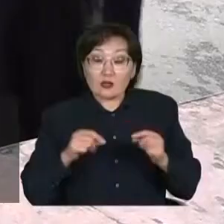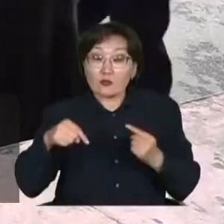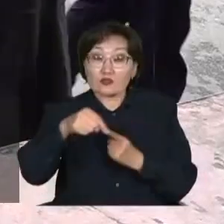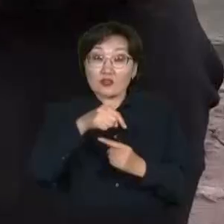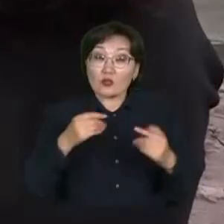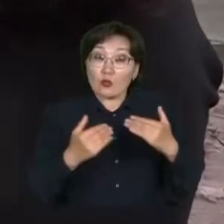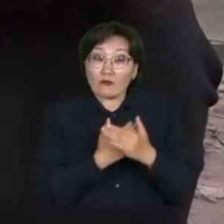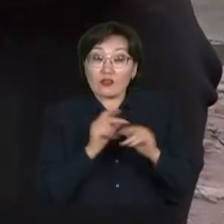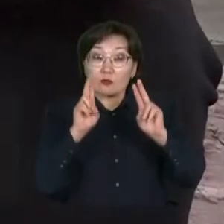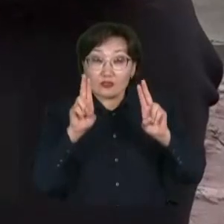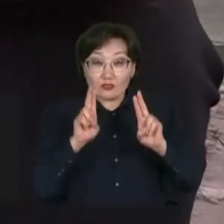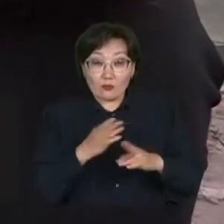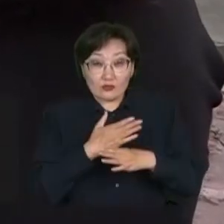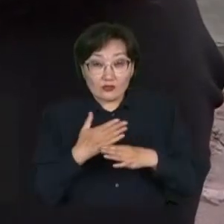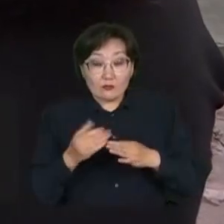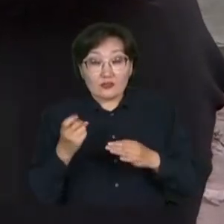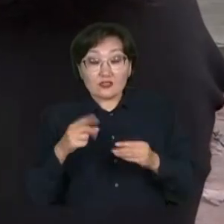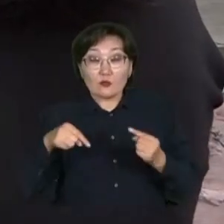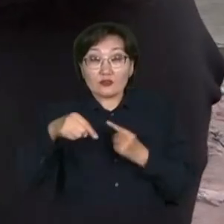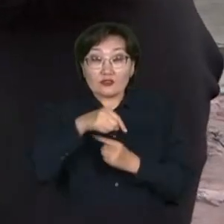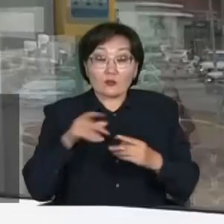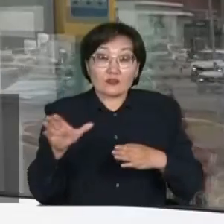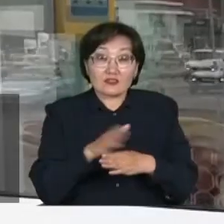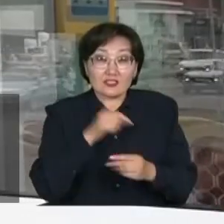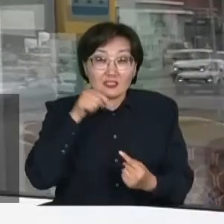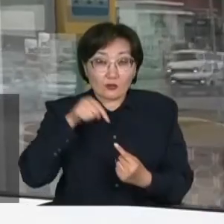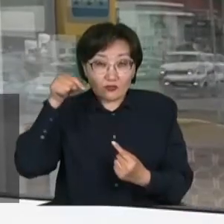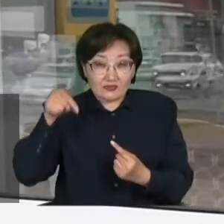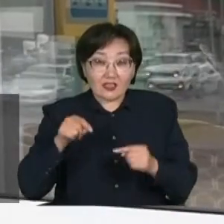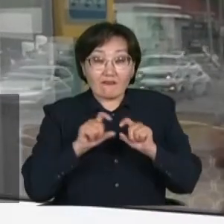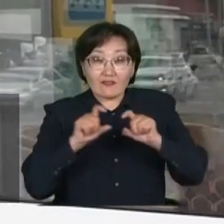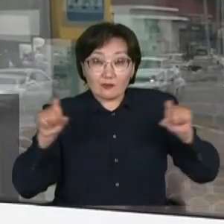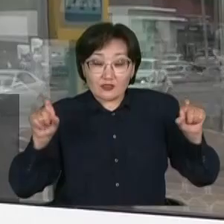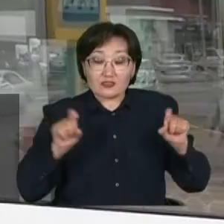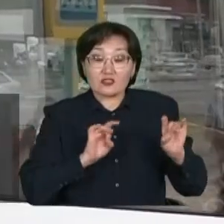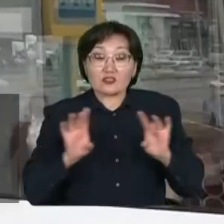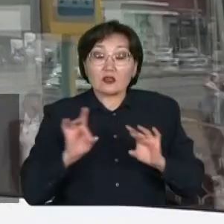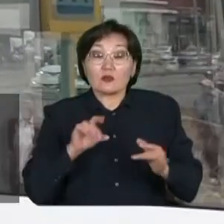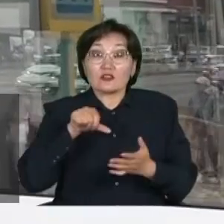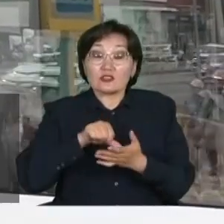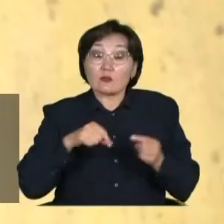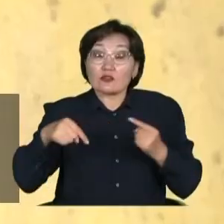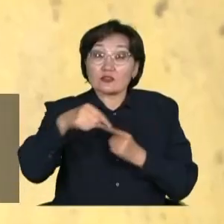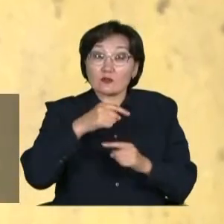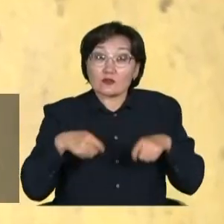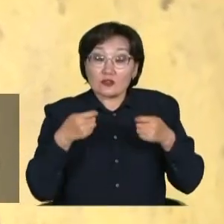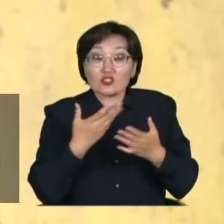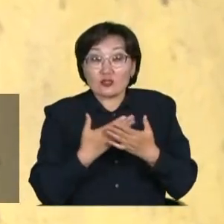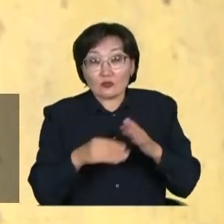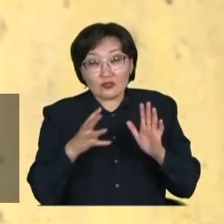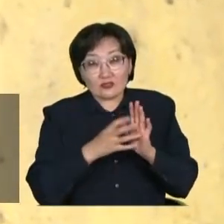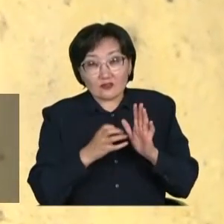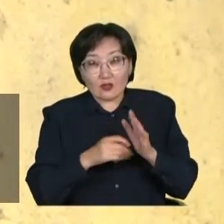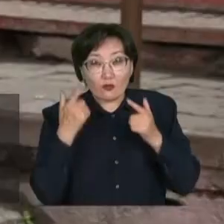предпринимателям новые нормы. После чего некоторые поспешили убрать несоответствующие вывески. В целом представителям бизнеса выдано порядка